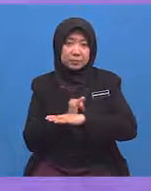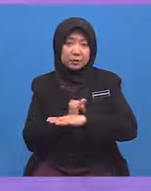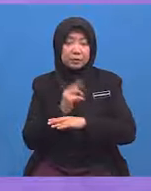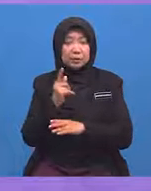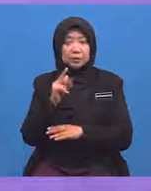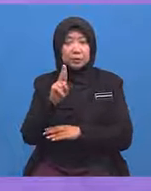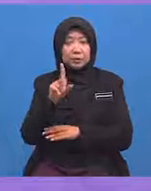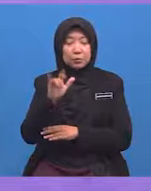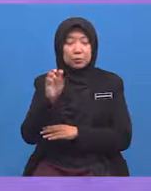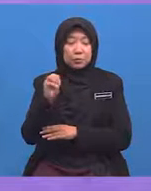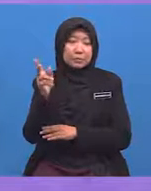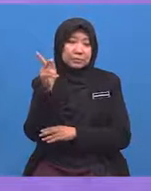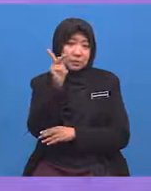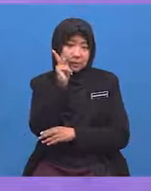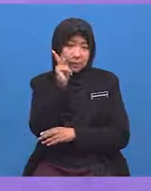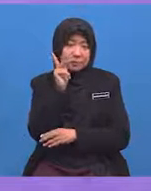Kedah.